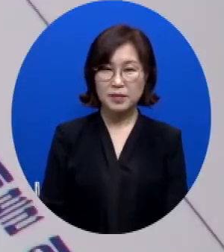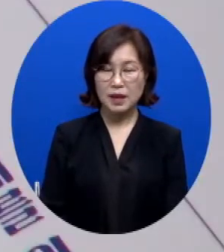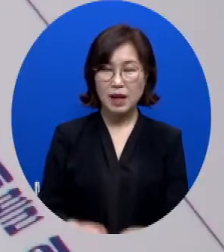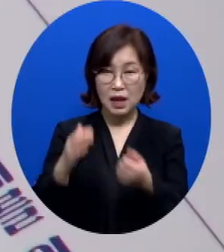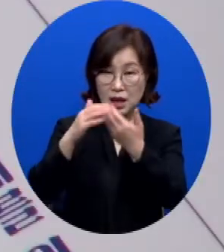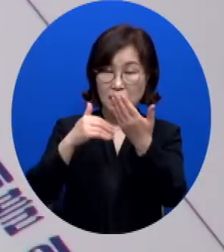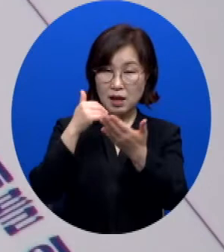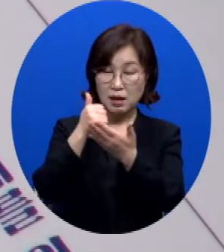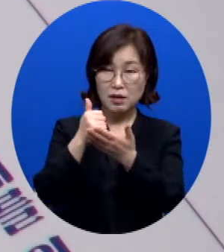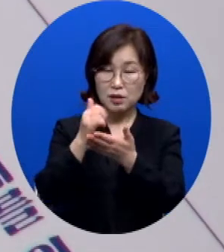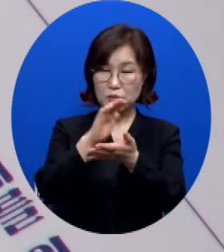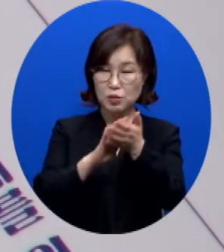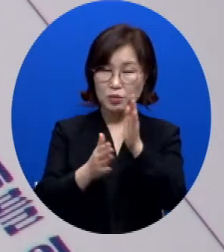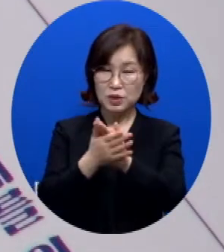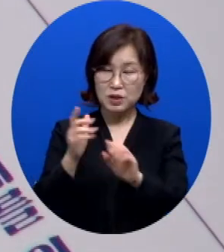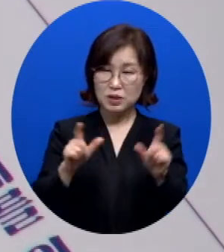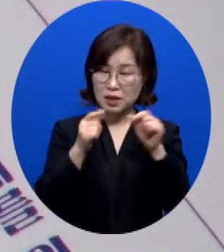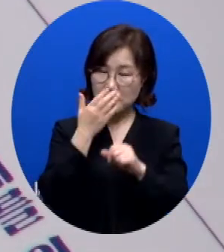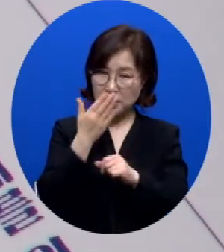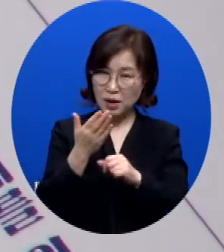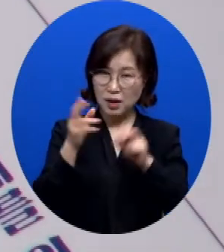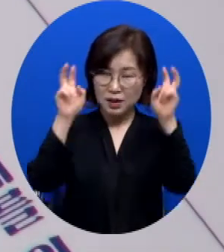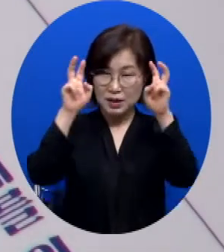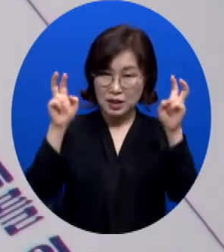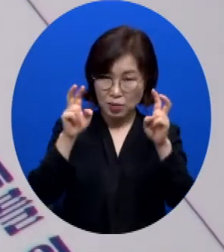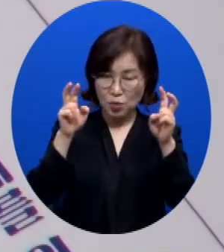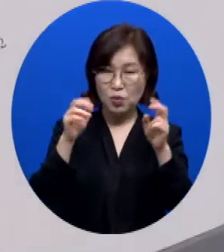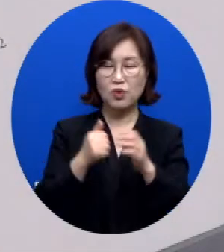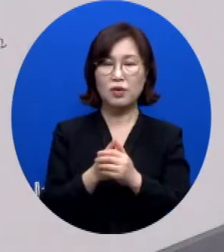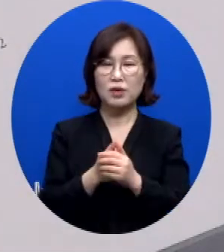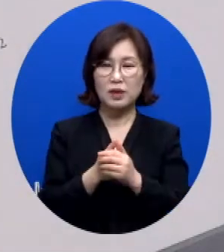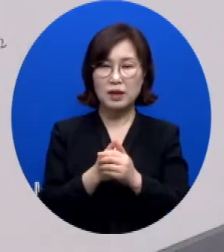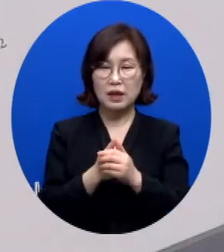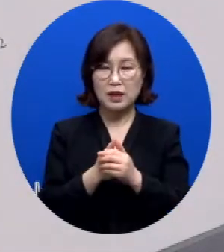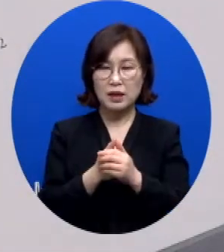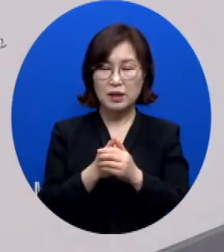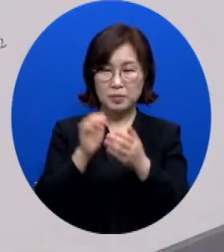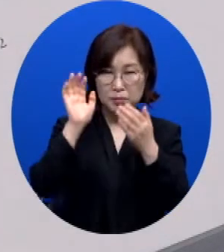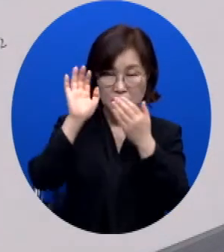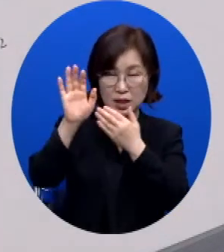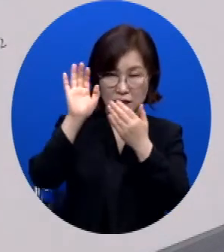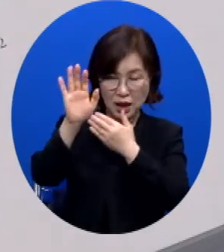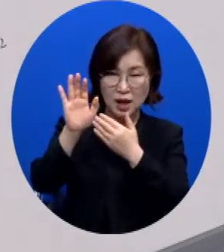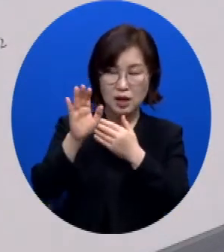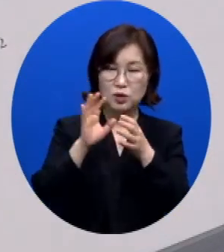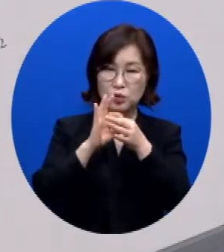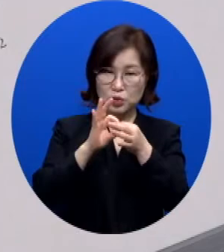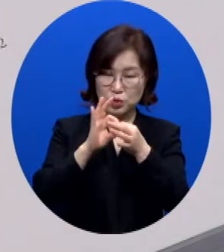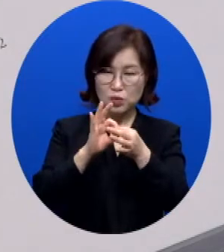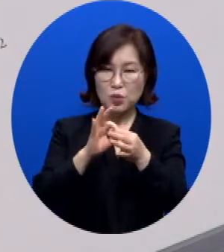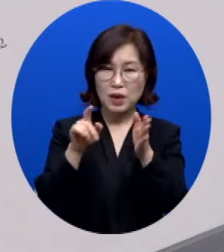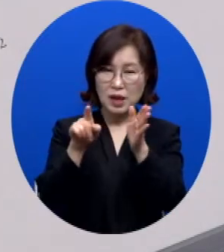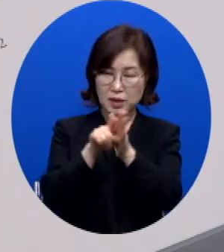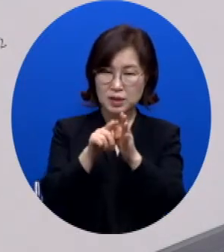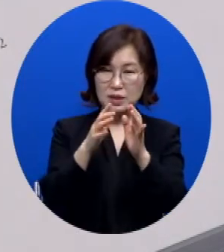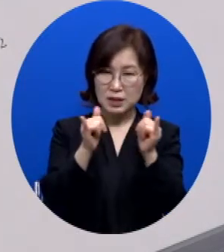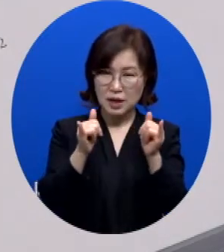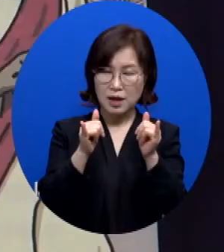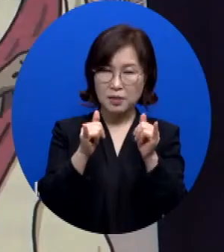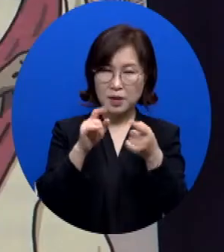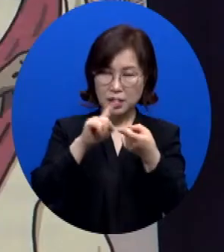하나님 없이도 살 수 있을까입니다. 신학과 미래학을 공부한 저자의 눈을 통해 미래 신앙인들의 세계를